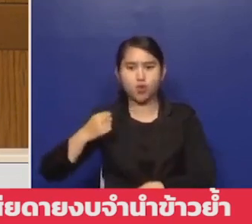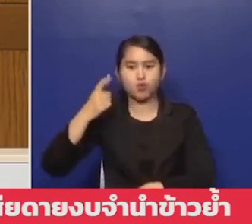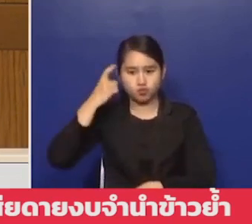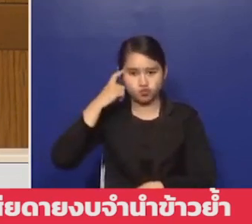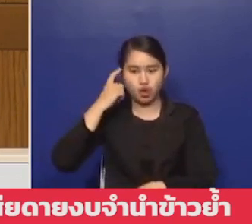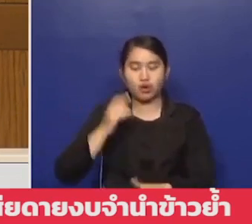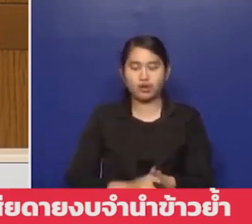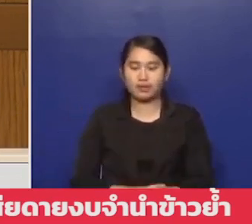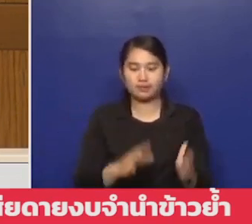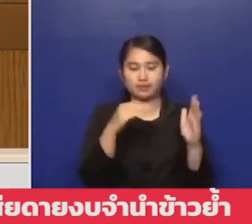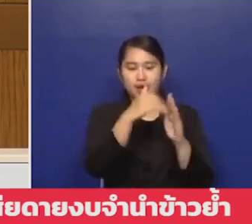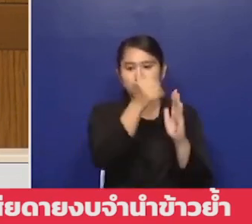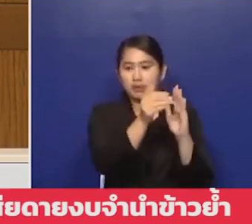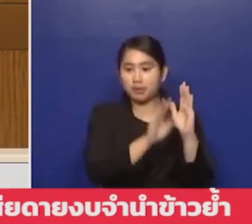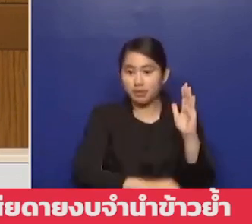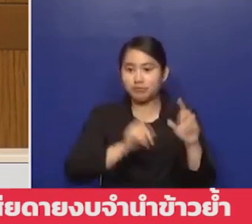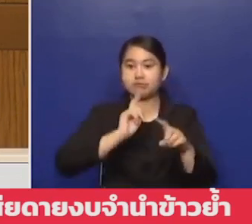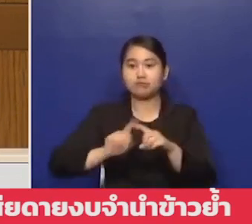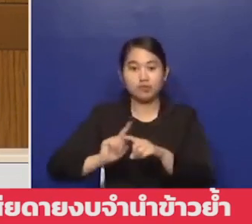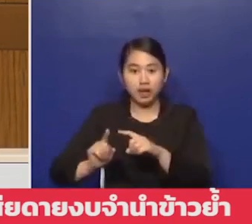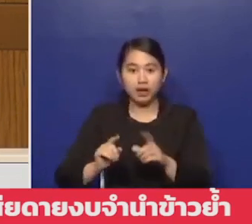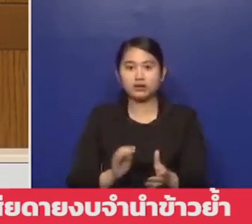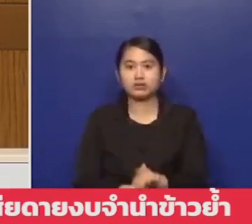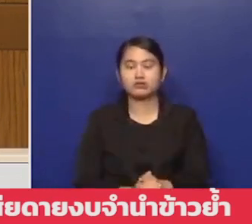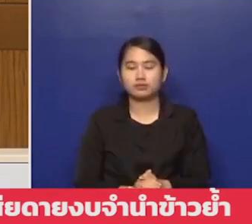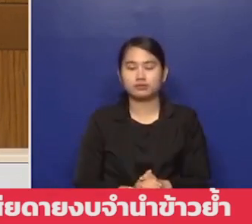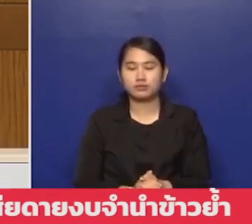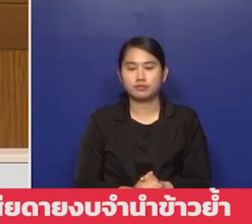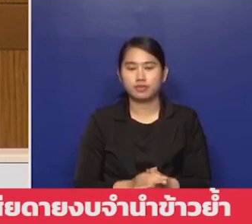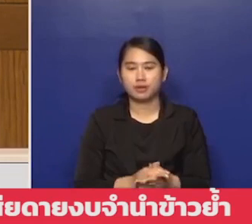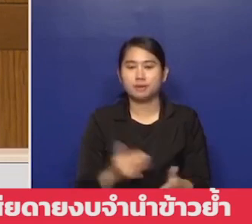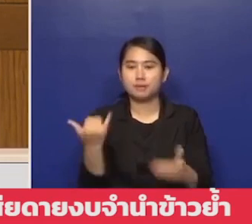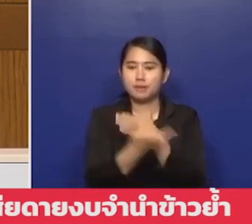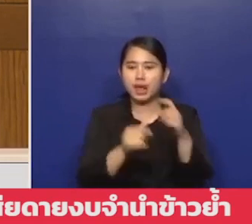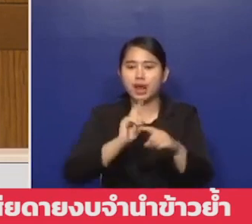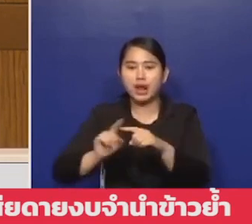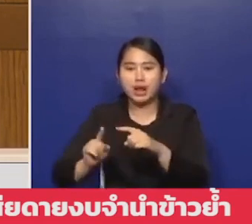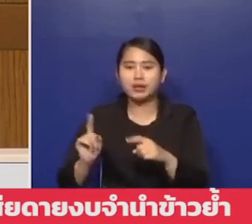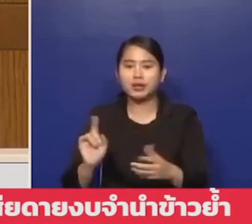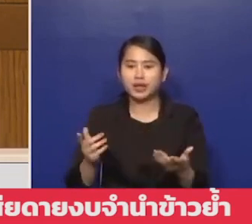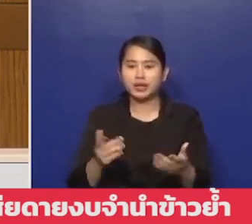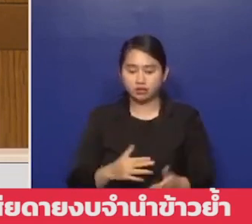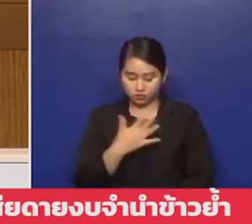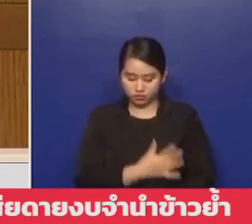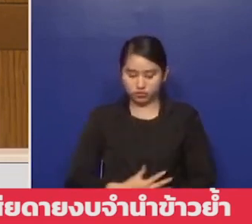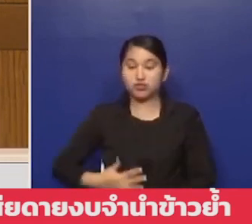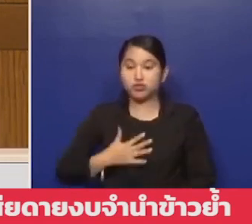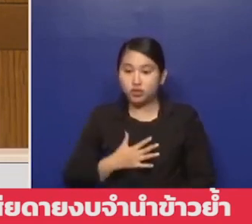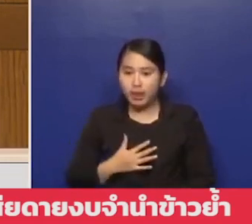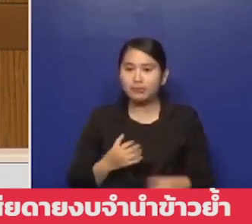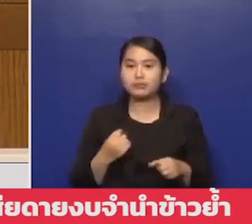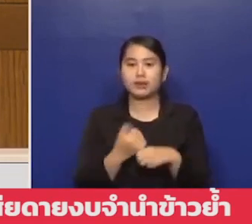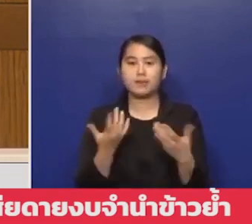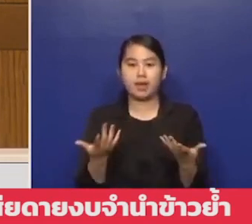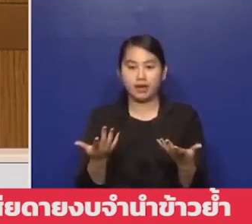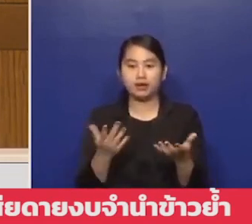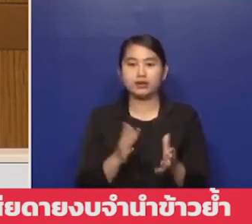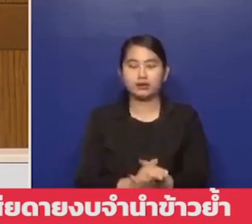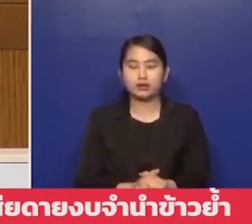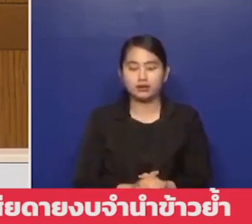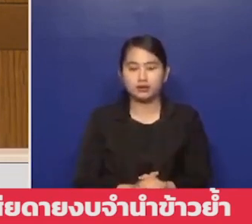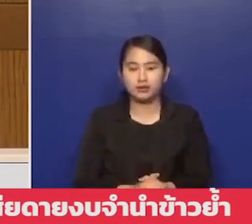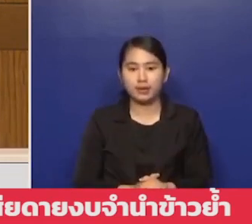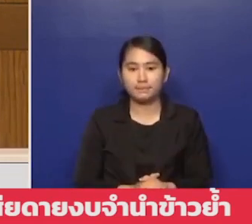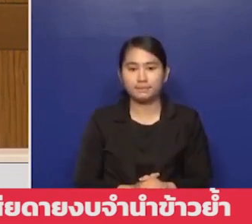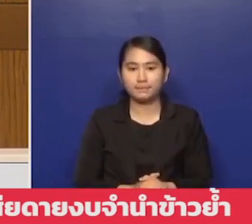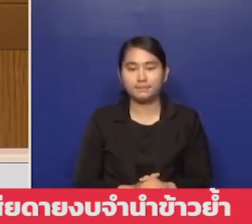ราะไม่มีการสู้รบแต่ที่สงบมาได้ก็เพราะไทยมีขีดความสามารถขออย่าคิดสั้นทุกวันนี้ต้องมีผลจาก